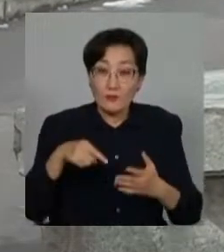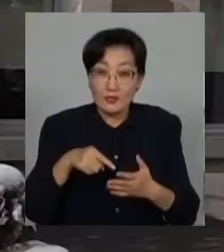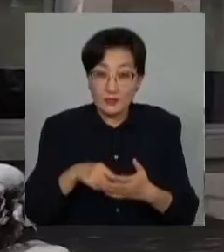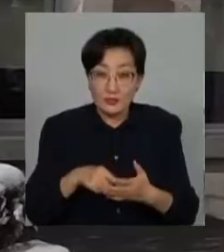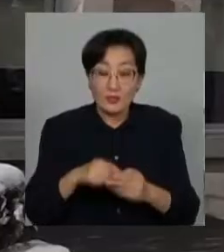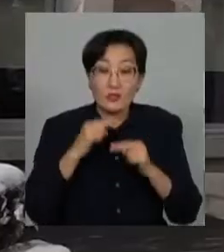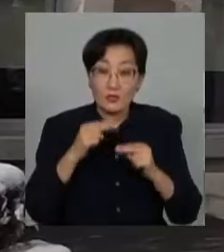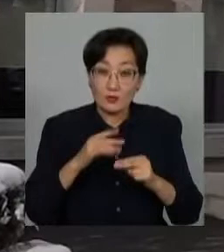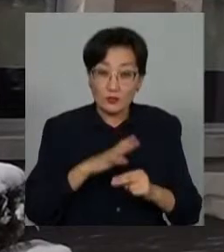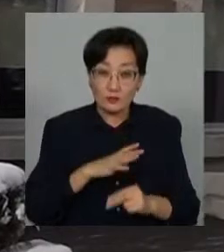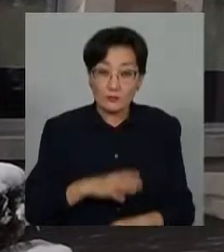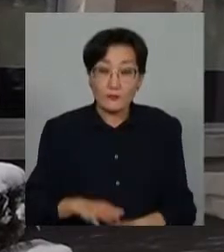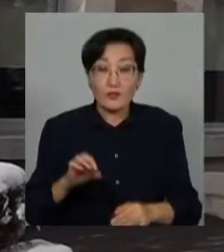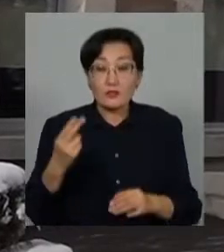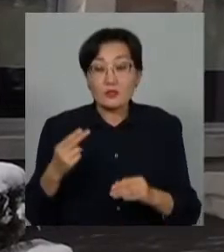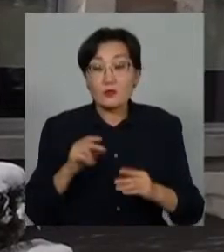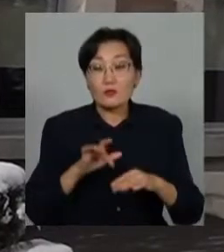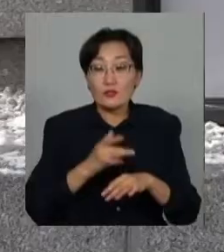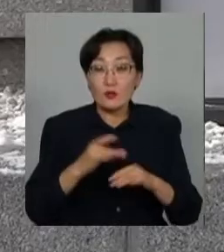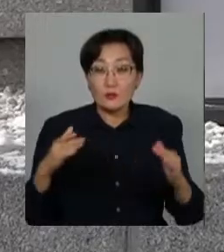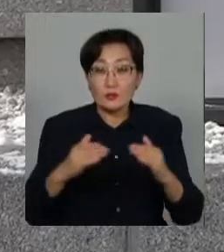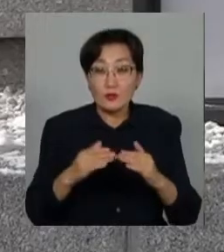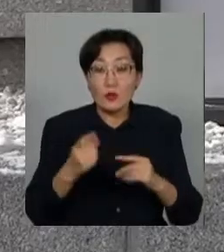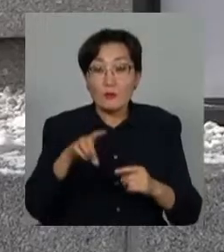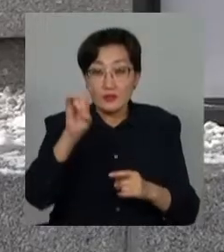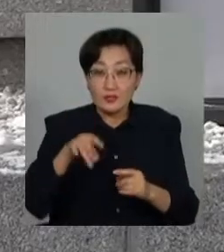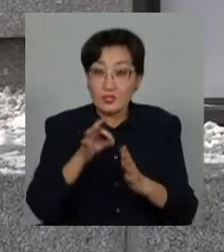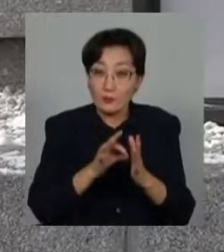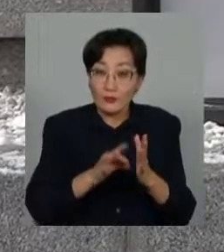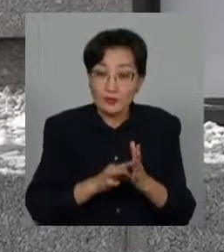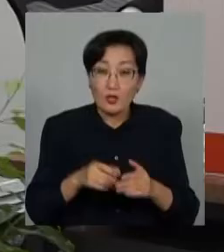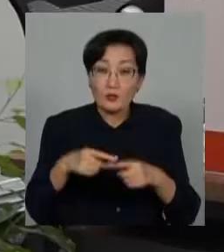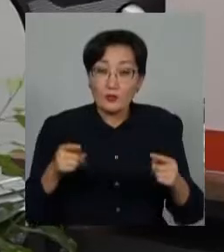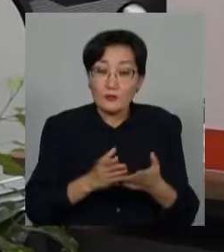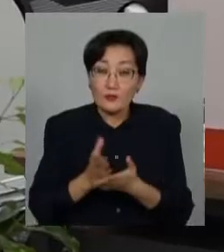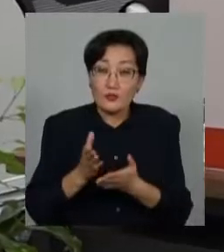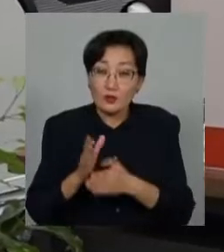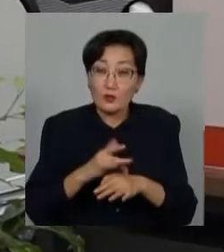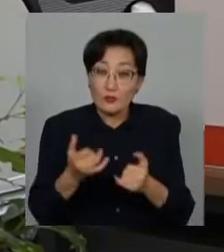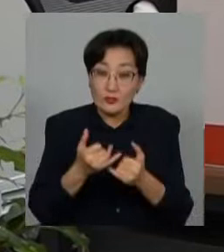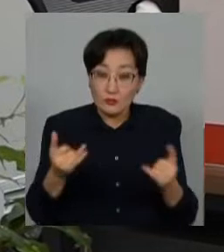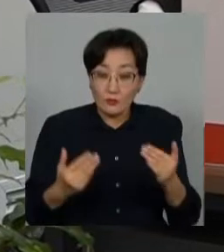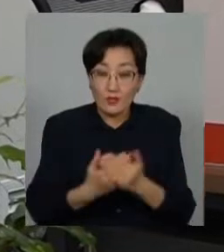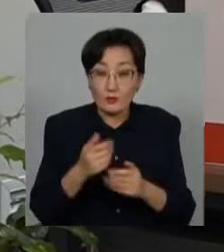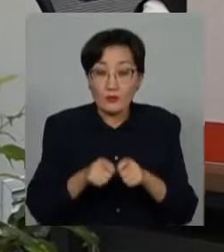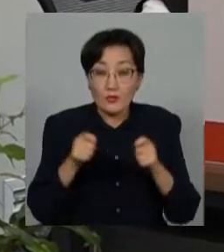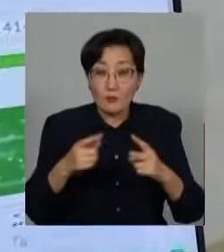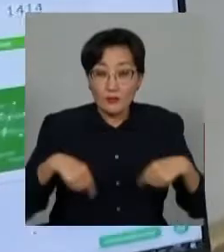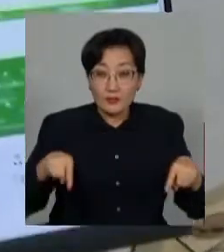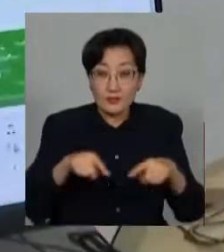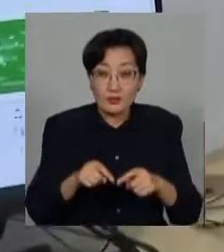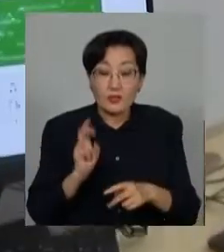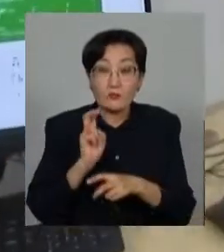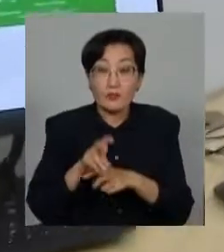аударды. Әлеуметтік қызметтер үйі бір терезе қағидаты бойынша түрлі салада қызмет көрсетеді. Жаңадан ашылған орталыққа ат басын тіреген